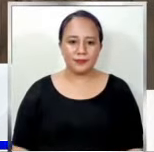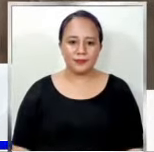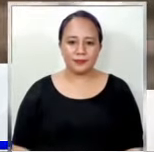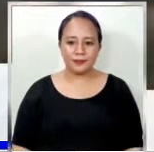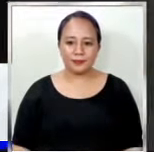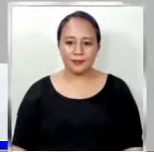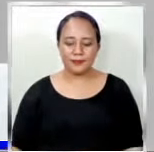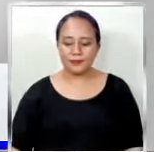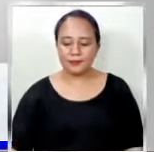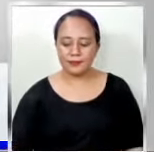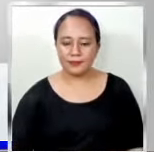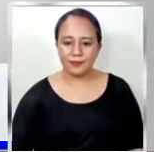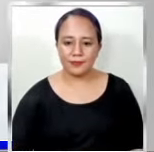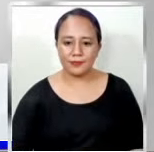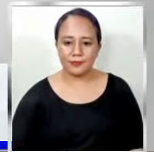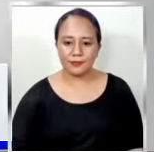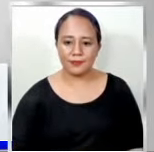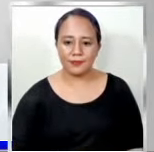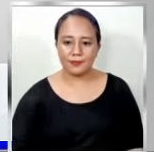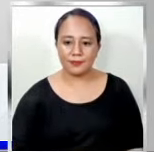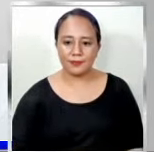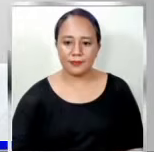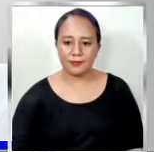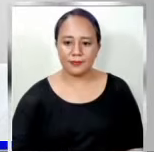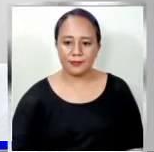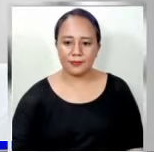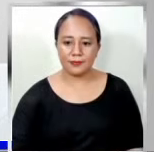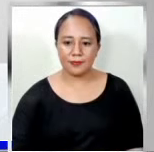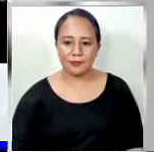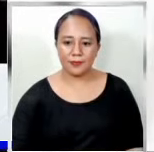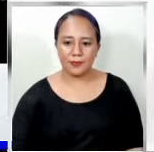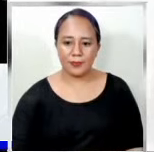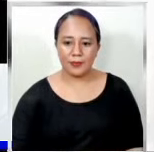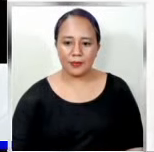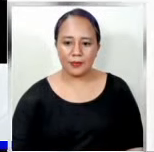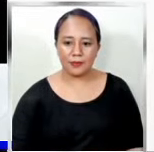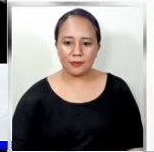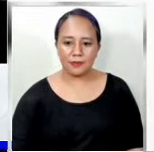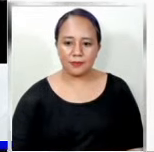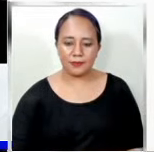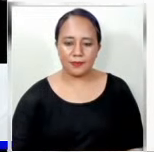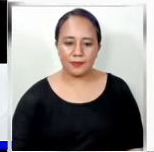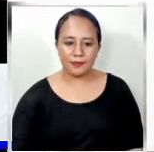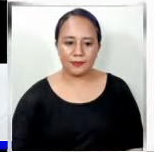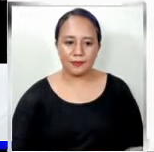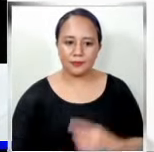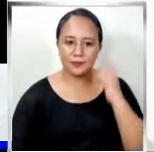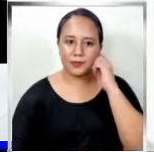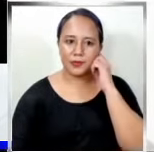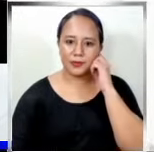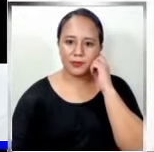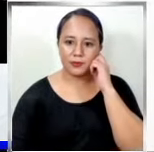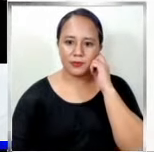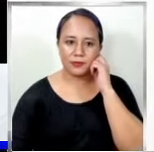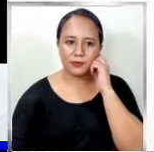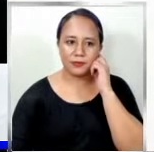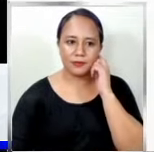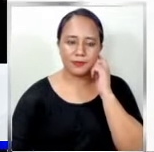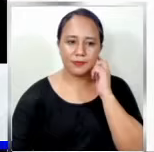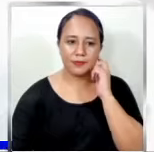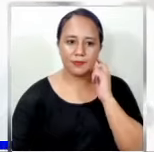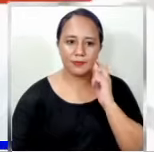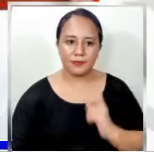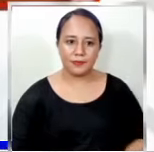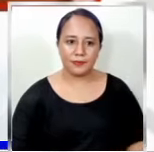CR. Ito'y matapos makitang walang malay si Bree sa loob ng CR. Ininspeksyon ng mga pulis ang bintanang ito at tugma raw sa kwento